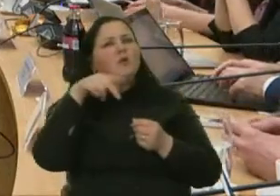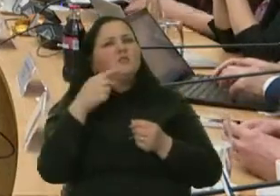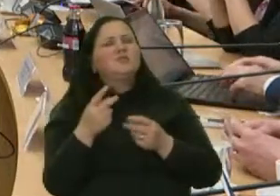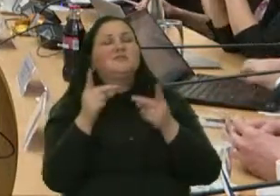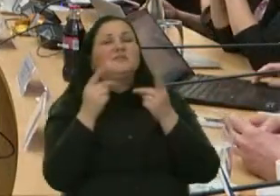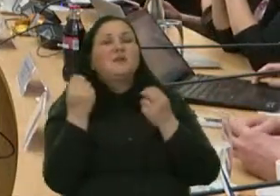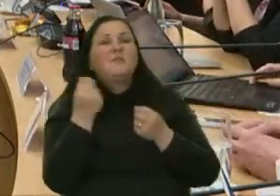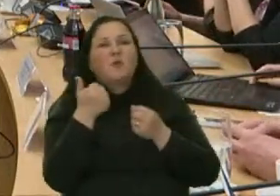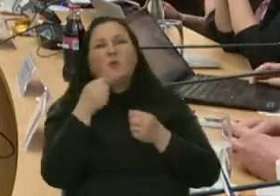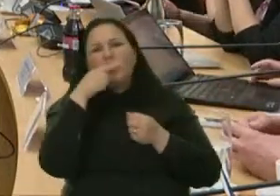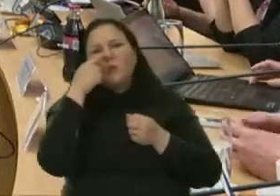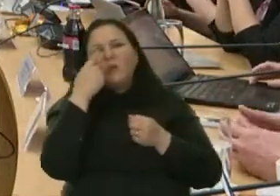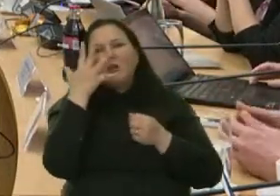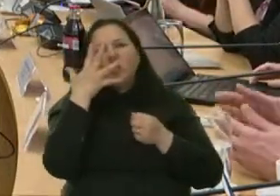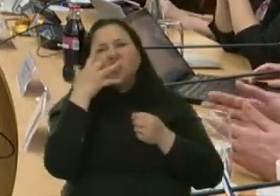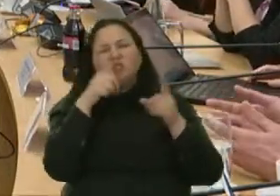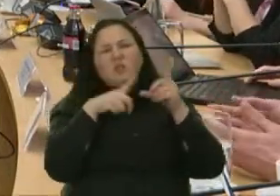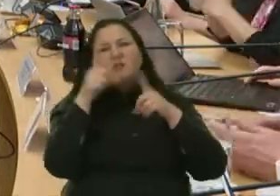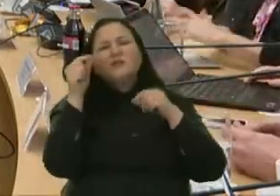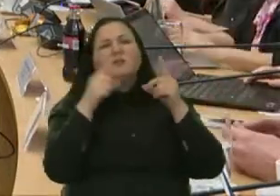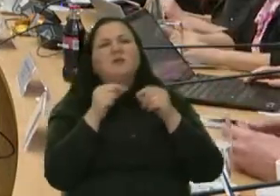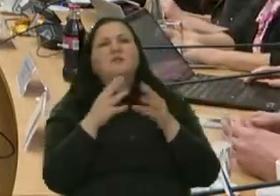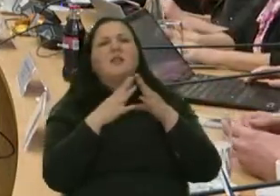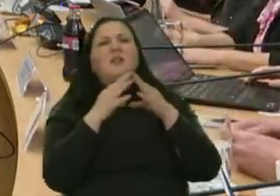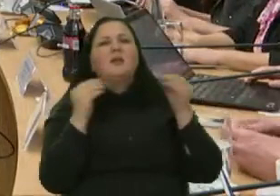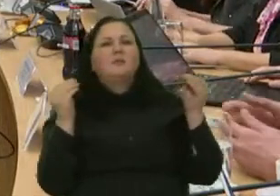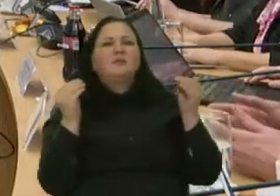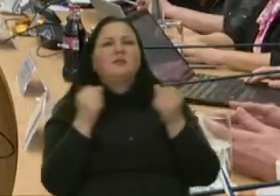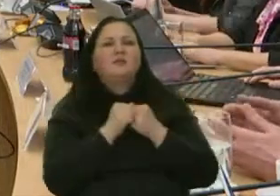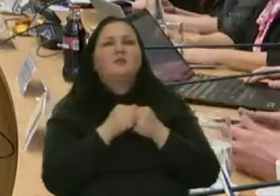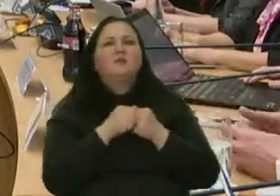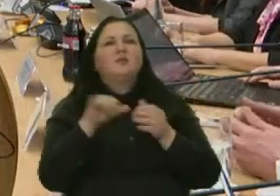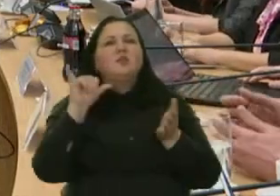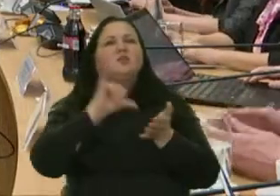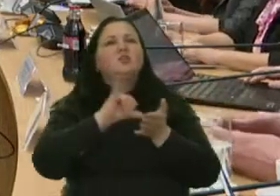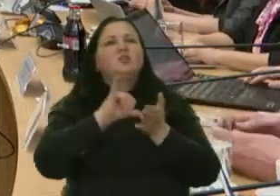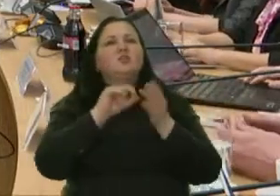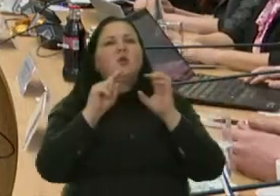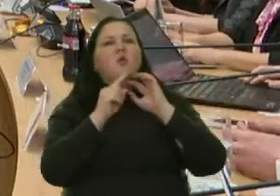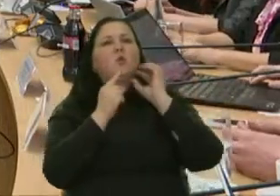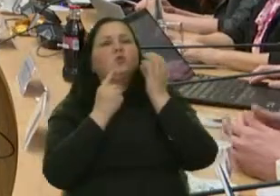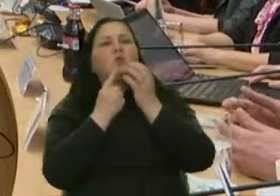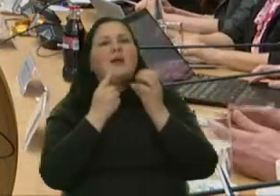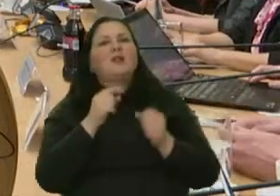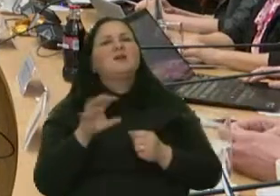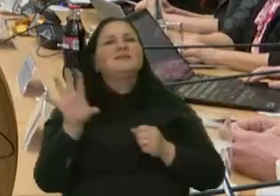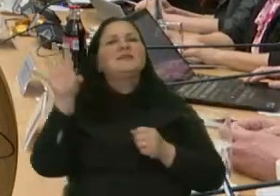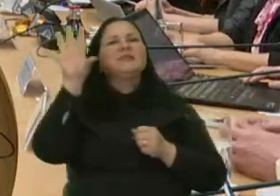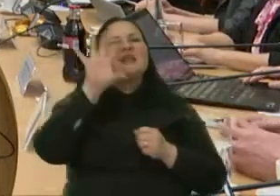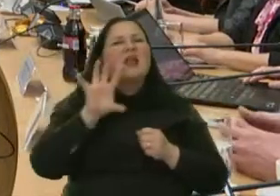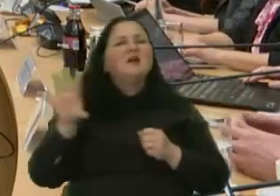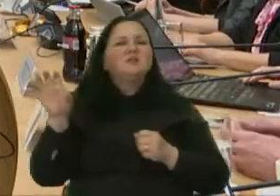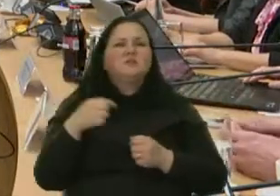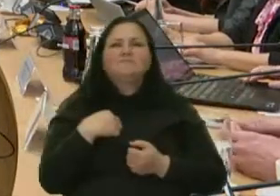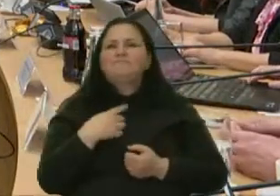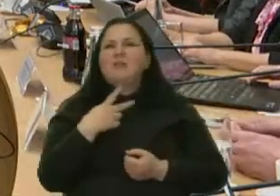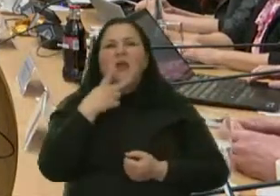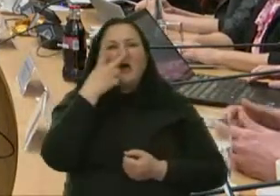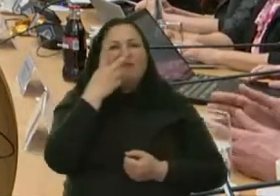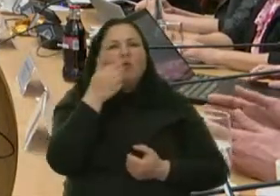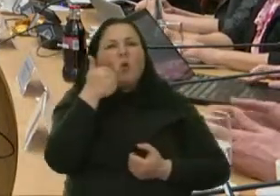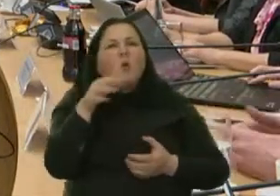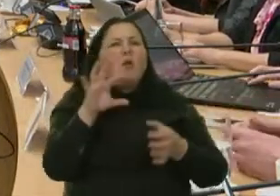oraș de cinci stele lipsește Centrul cultural Transilvania nu am văzut Nicio